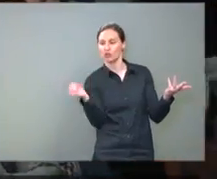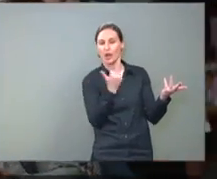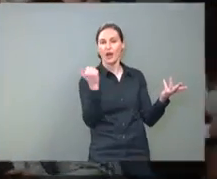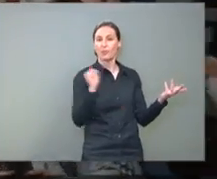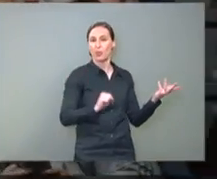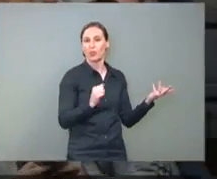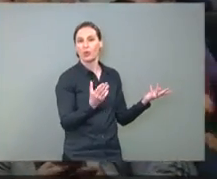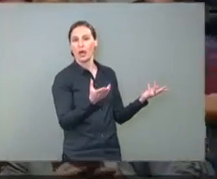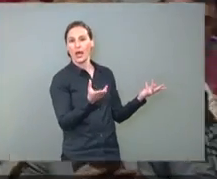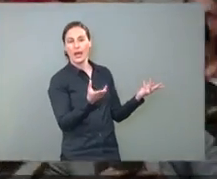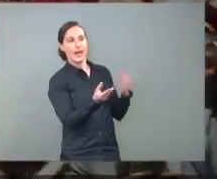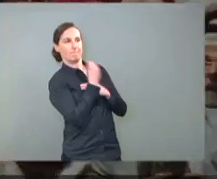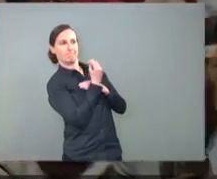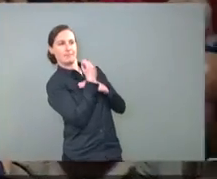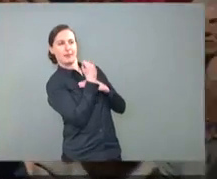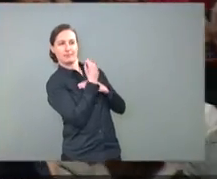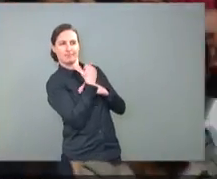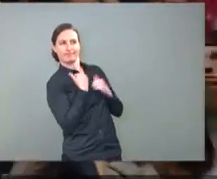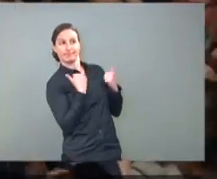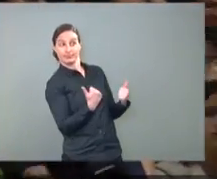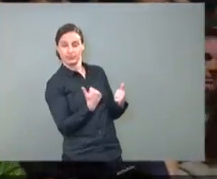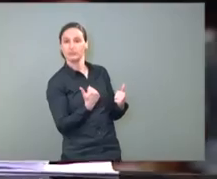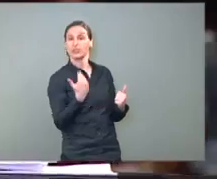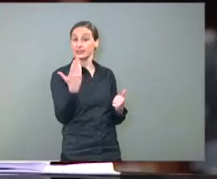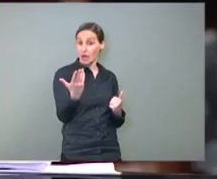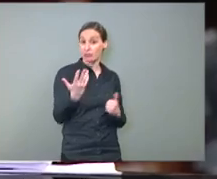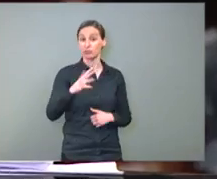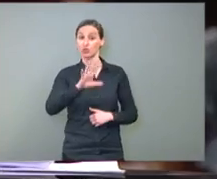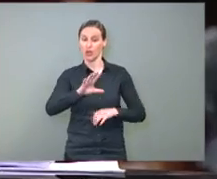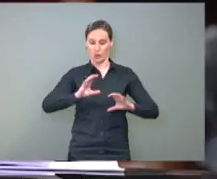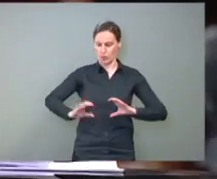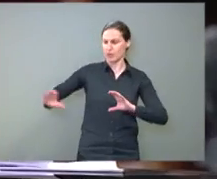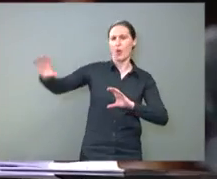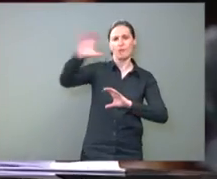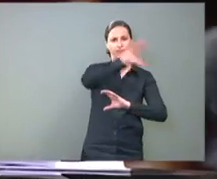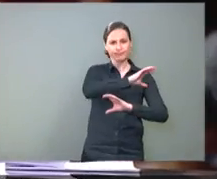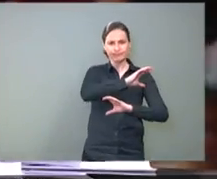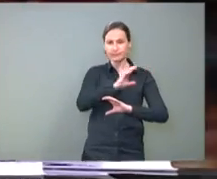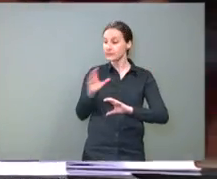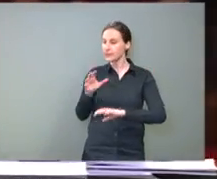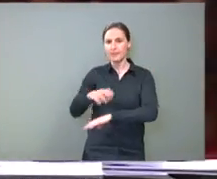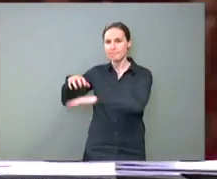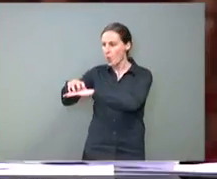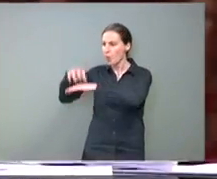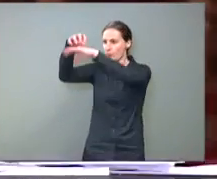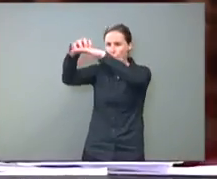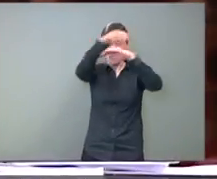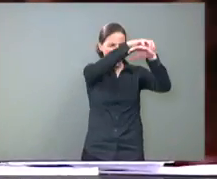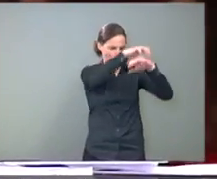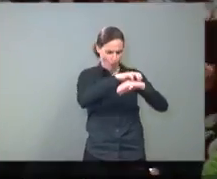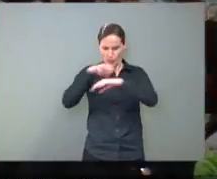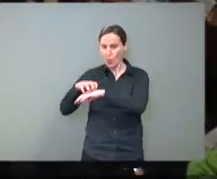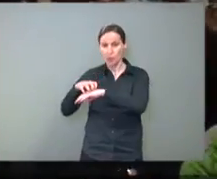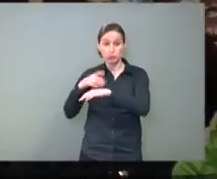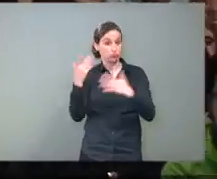des bases sur les 5 continents et 600 000 hommes de troupes, alors tous ceux qui possèdent quelque chose se disent qu'en